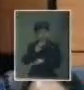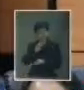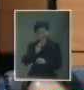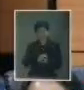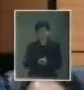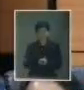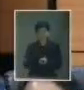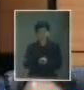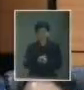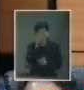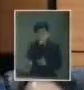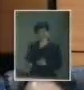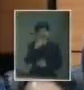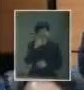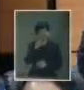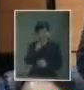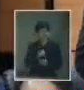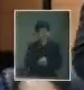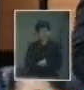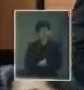ท่านอภิสิทธิ์เวชชาชีวะ